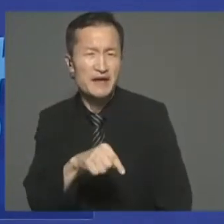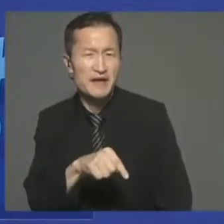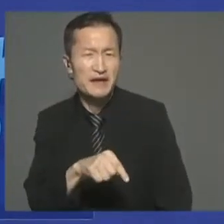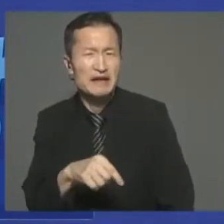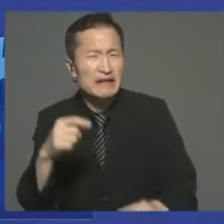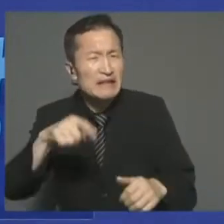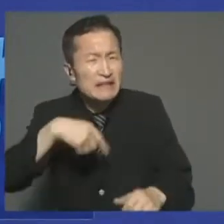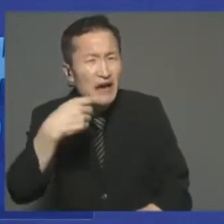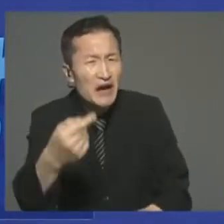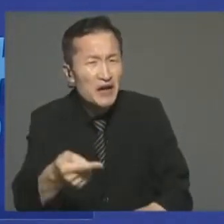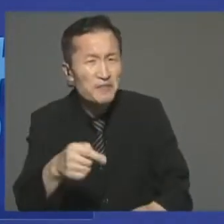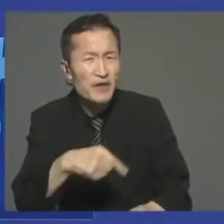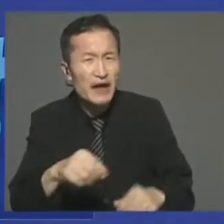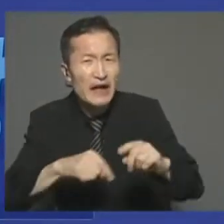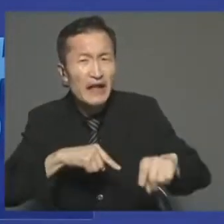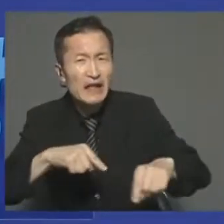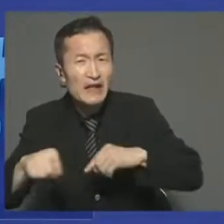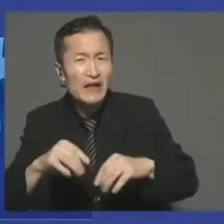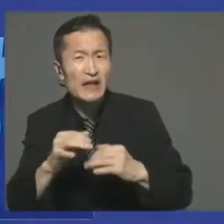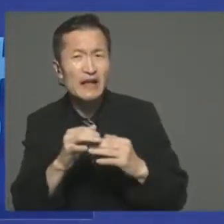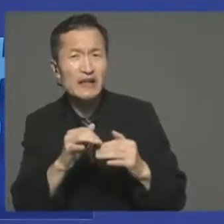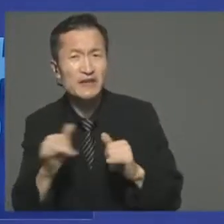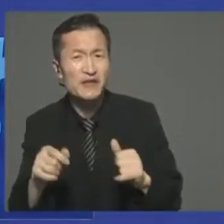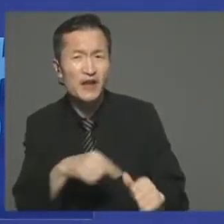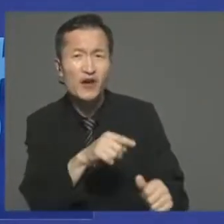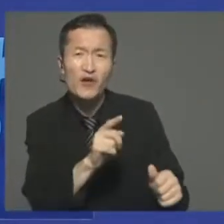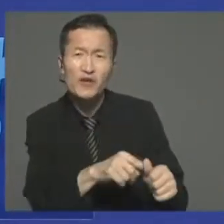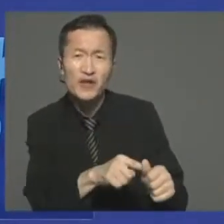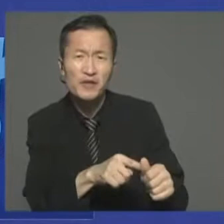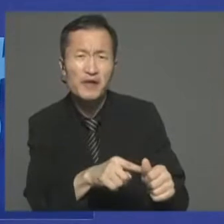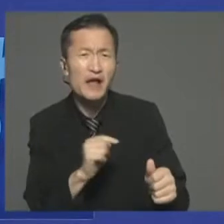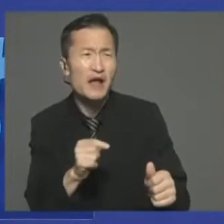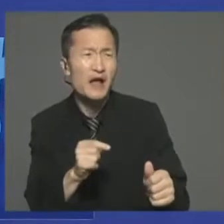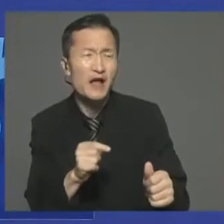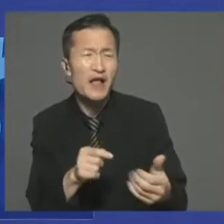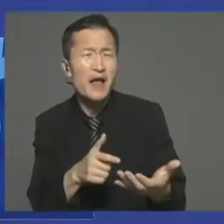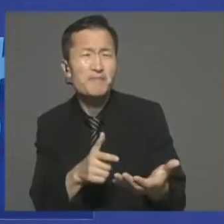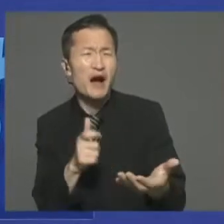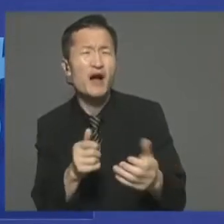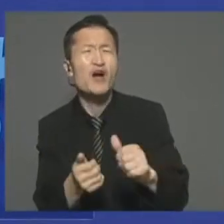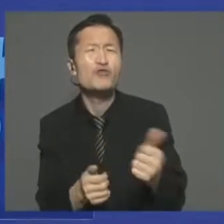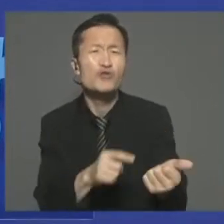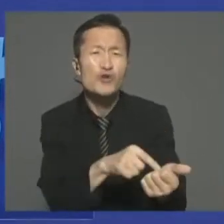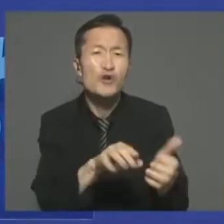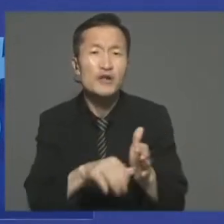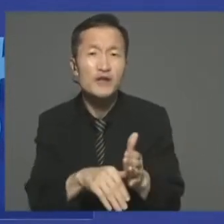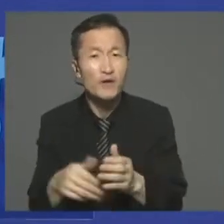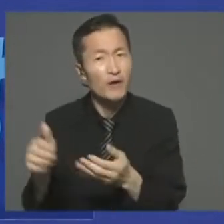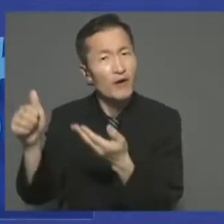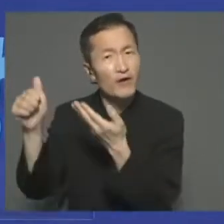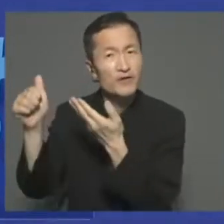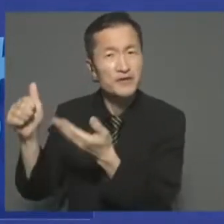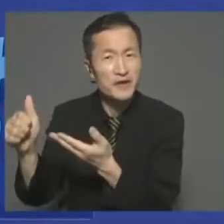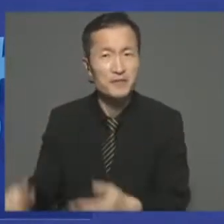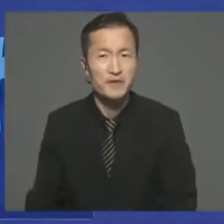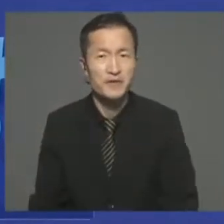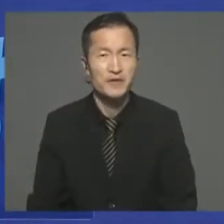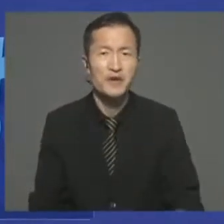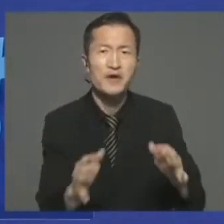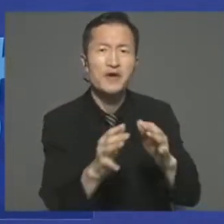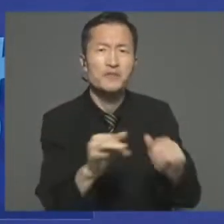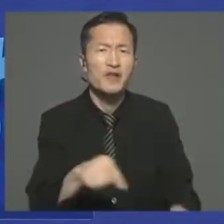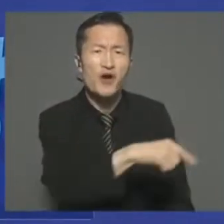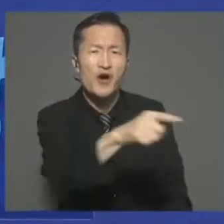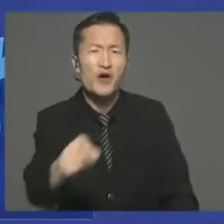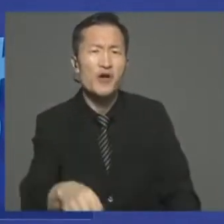하니가 요하네스버그 한복판에서 대낮에 암살을 당했을 때에도 그는 모여든 청중들